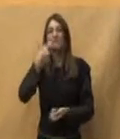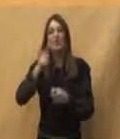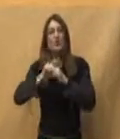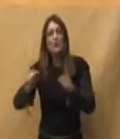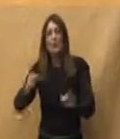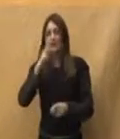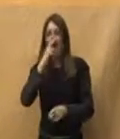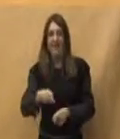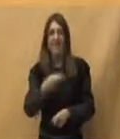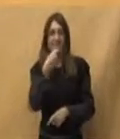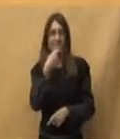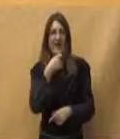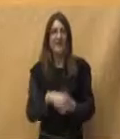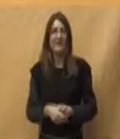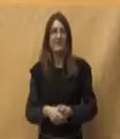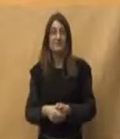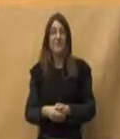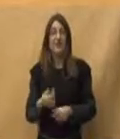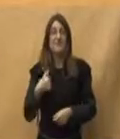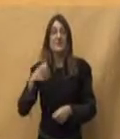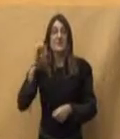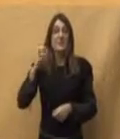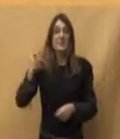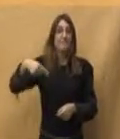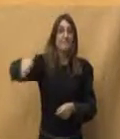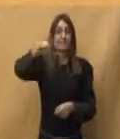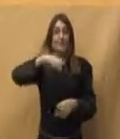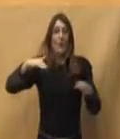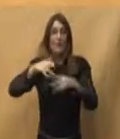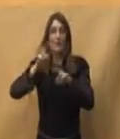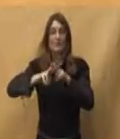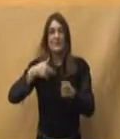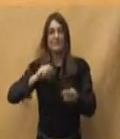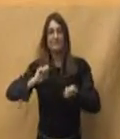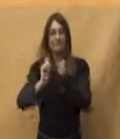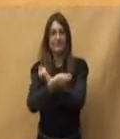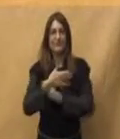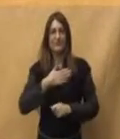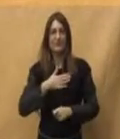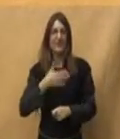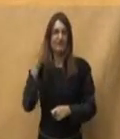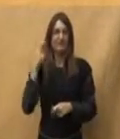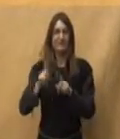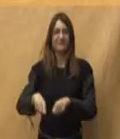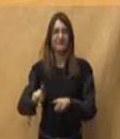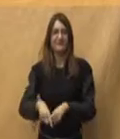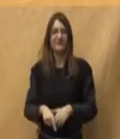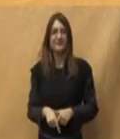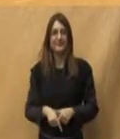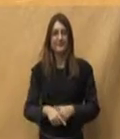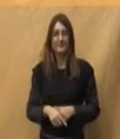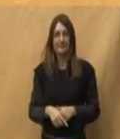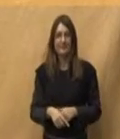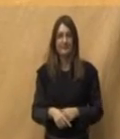pristup prehrani. Ali evo, nadam se da će naši gledatelji malo promijeniti svoj stav. Idemo se vratiti na ovu, kako vi